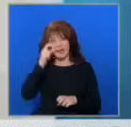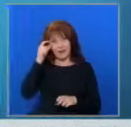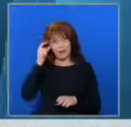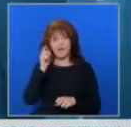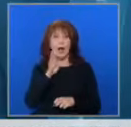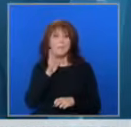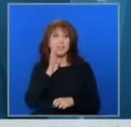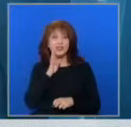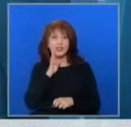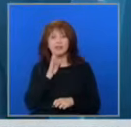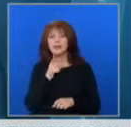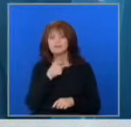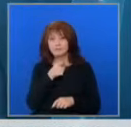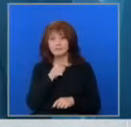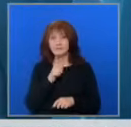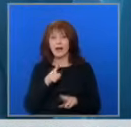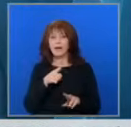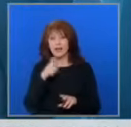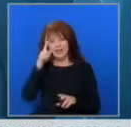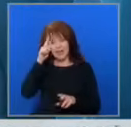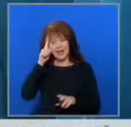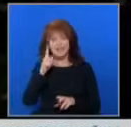Бащата на Мейраф е български гражданин.